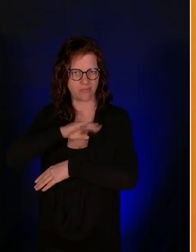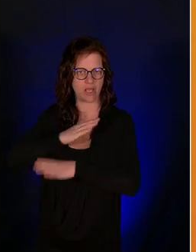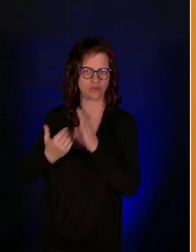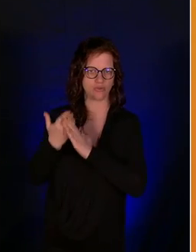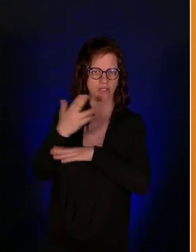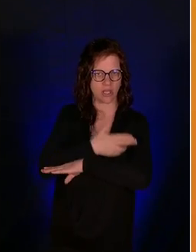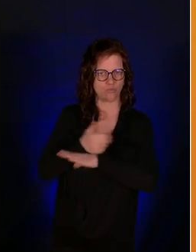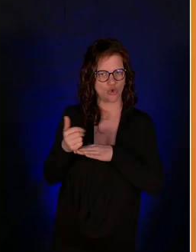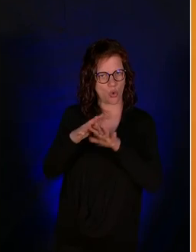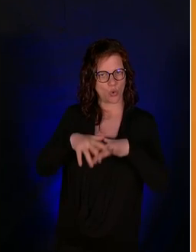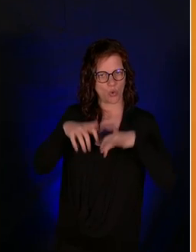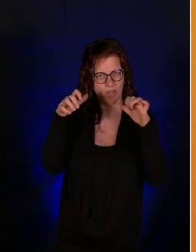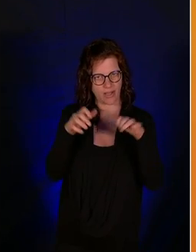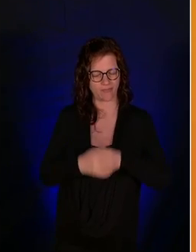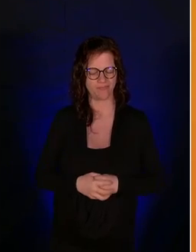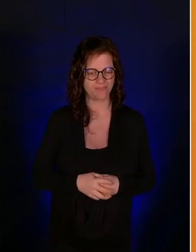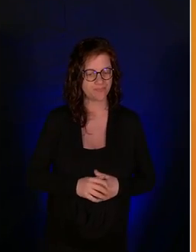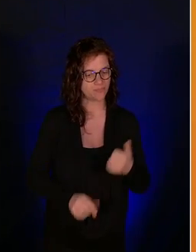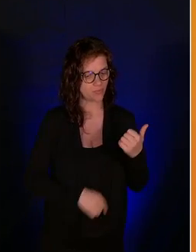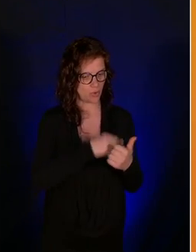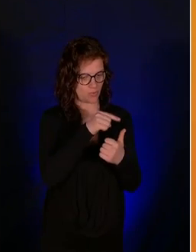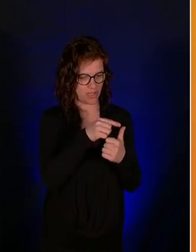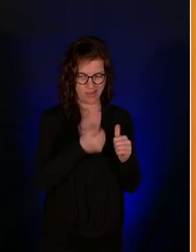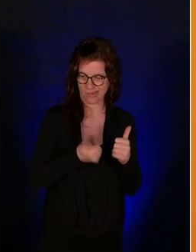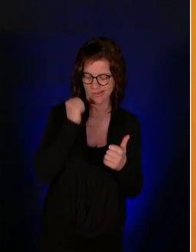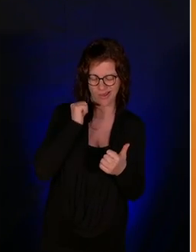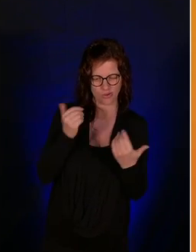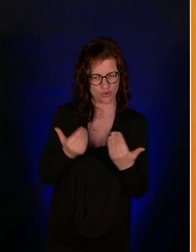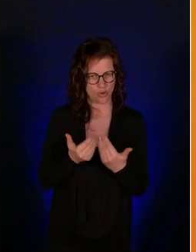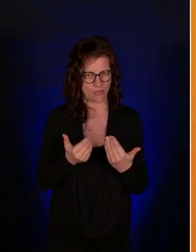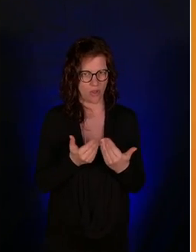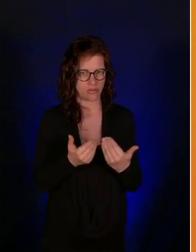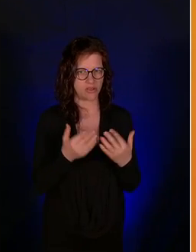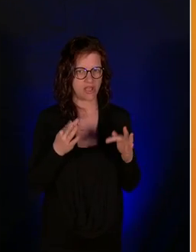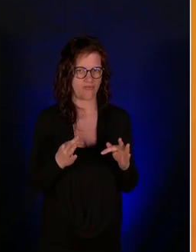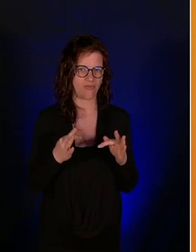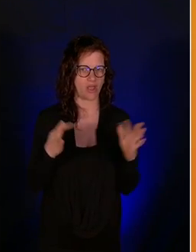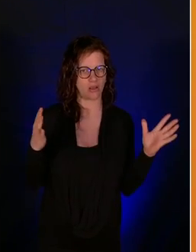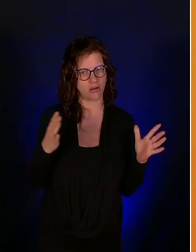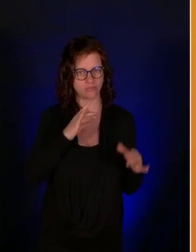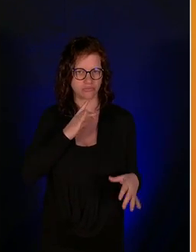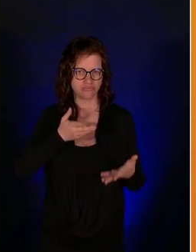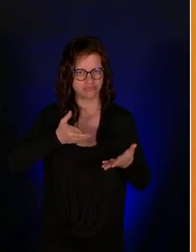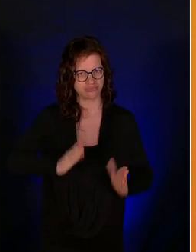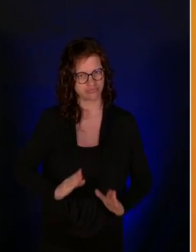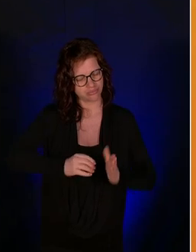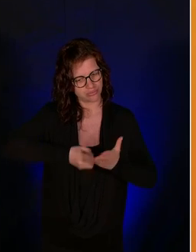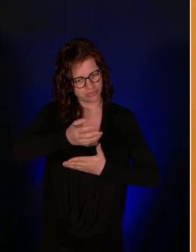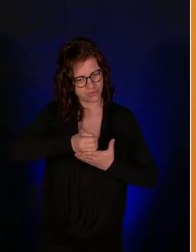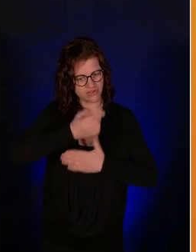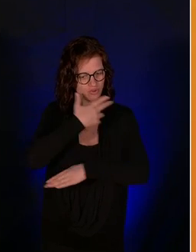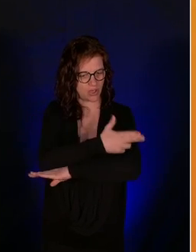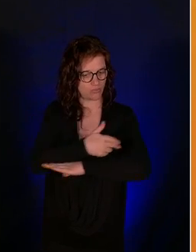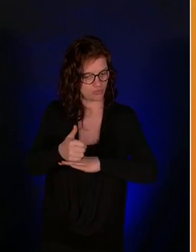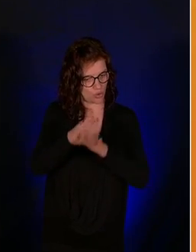matin. Premièrement, il y a eu une demande hier d'avoir une résolution d'actualité, donc le Bureau du Congrès a décidé de